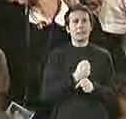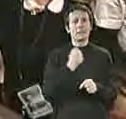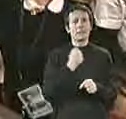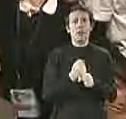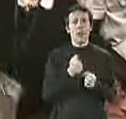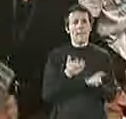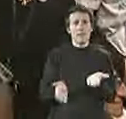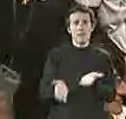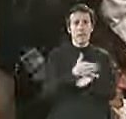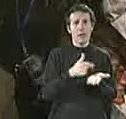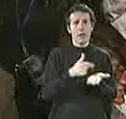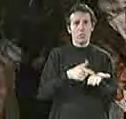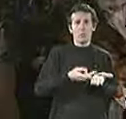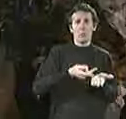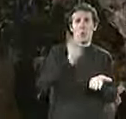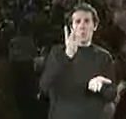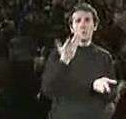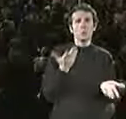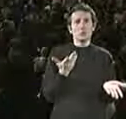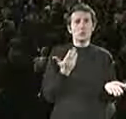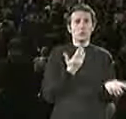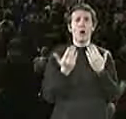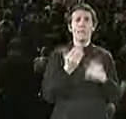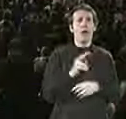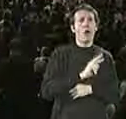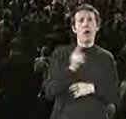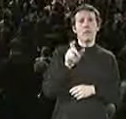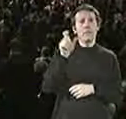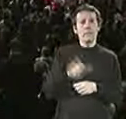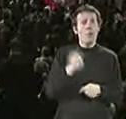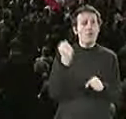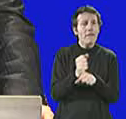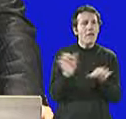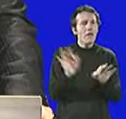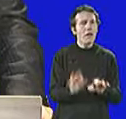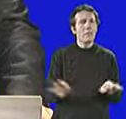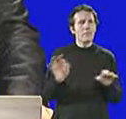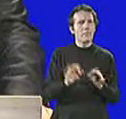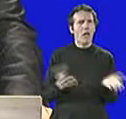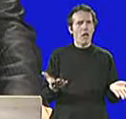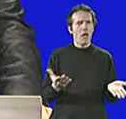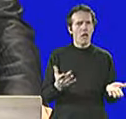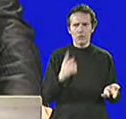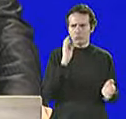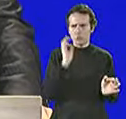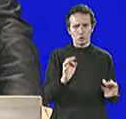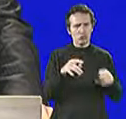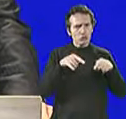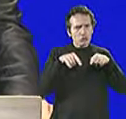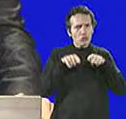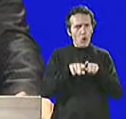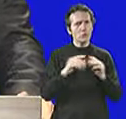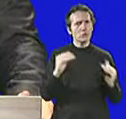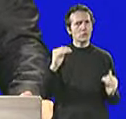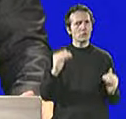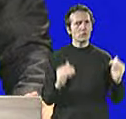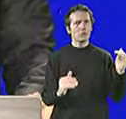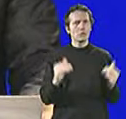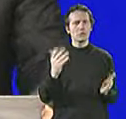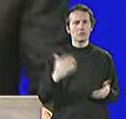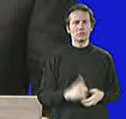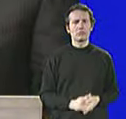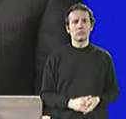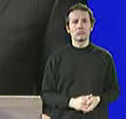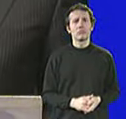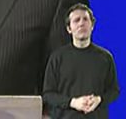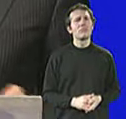gagne toujours davantage que celui qui ne travaille pas. C'est justice. Cette France, elle sait